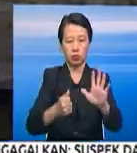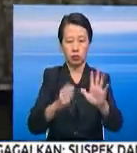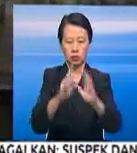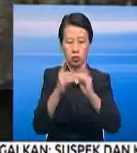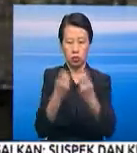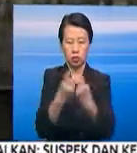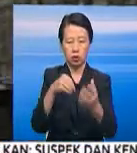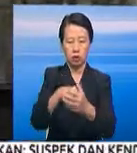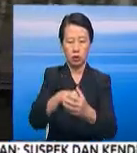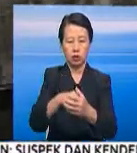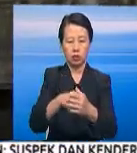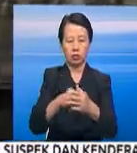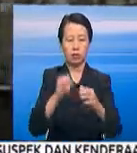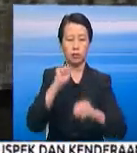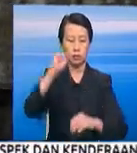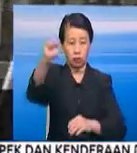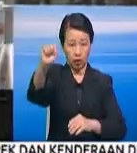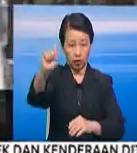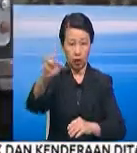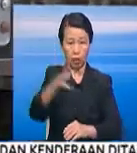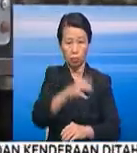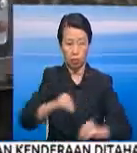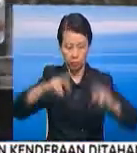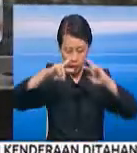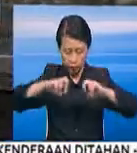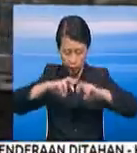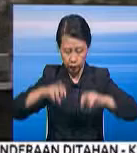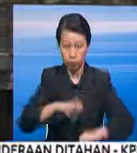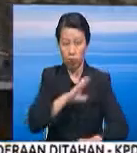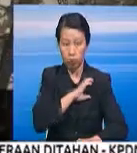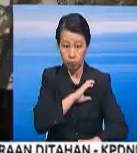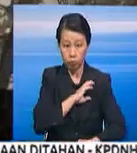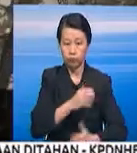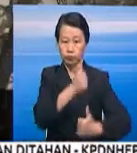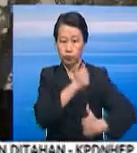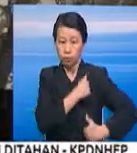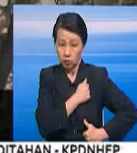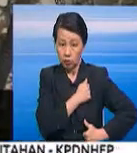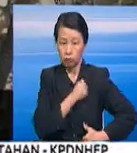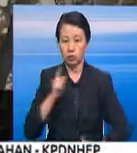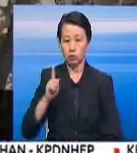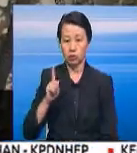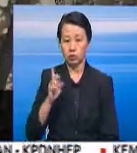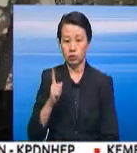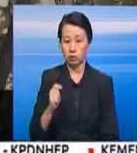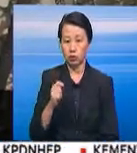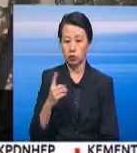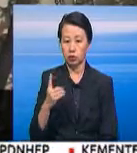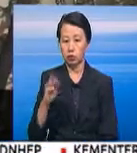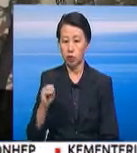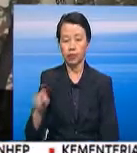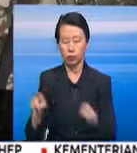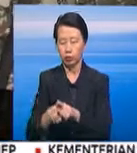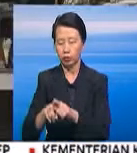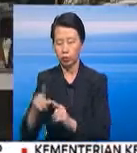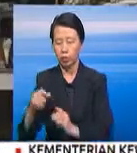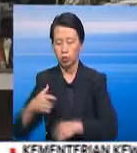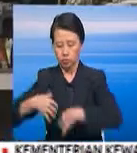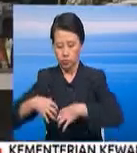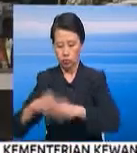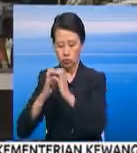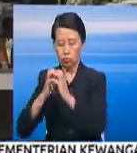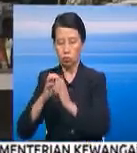di kem Lok Kawi Sabah. Selain siasatan pihak polis, Tentera Darat Malaysia DM turut menubuhkan lembaga